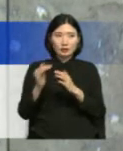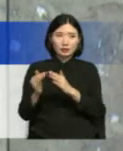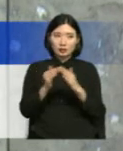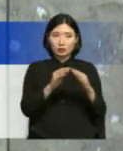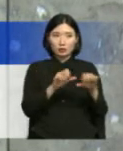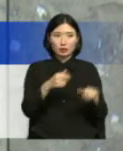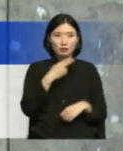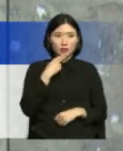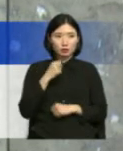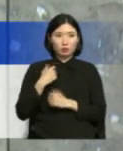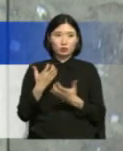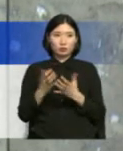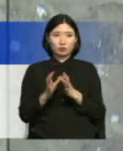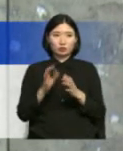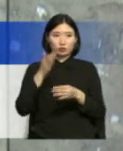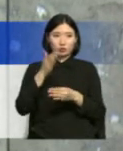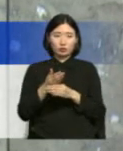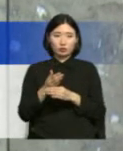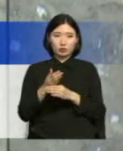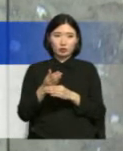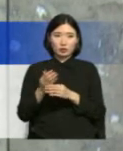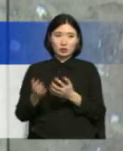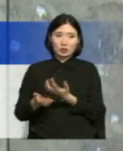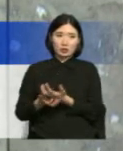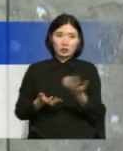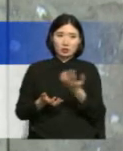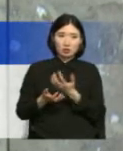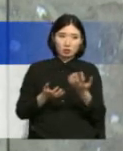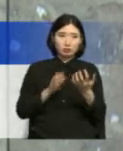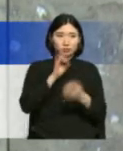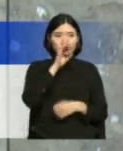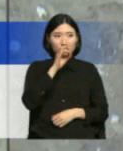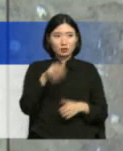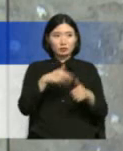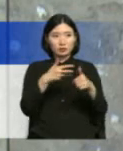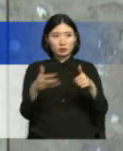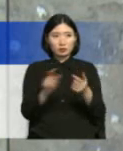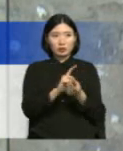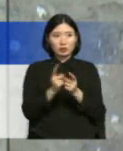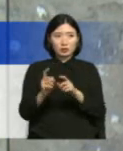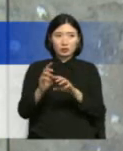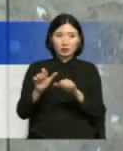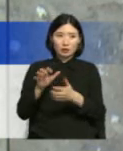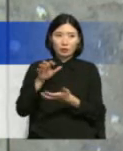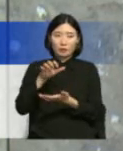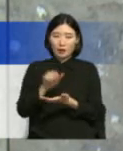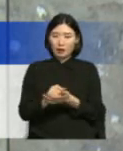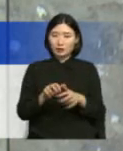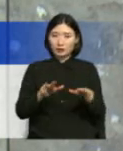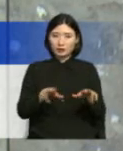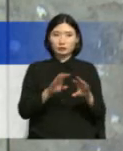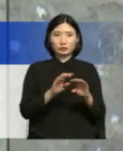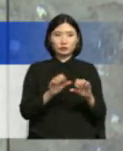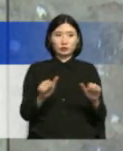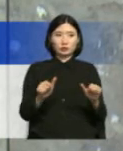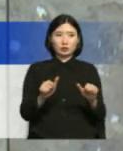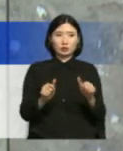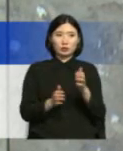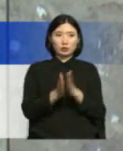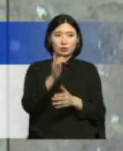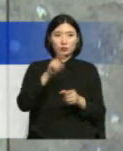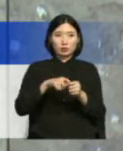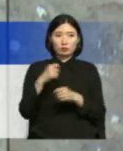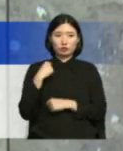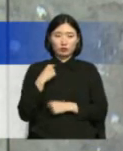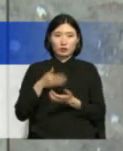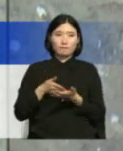주도의 군부대 이전 사업은 불가하므로 금천구에서 대체 부지를 확보하거나 현 부지의 도심형 부대를 제한하는